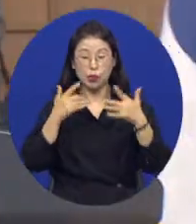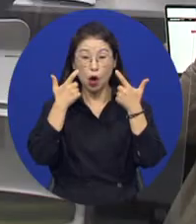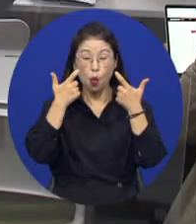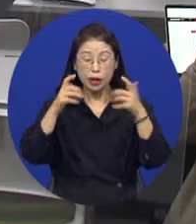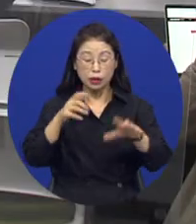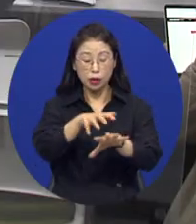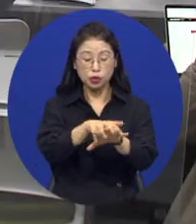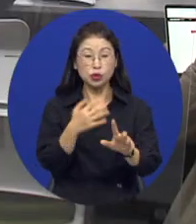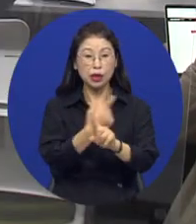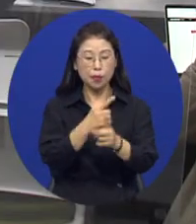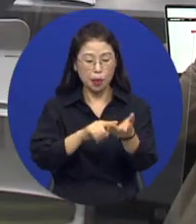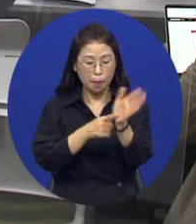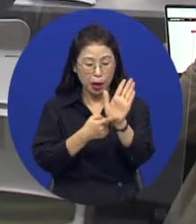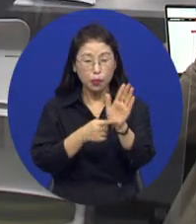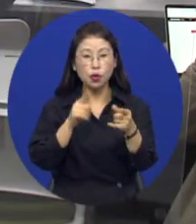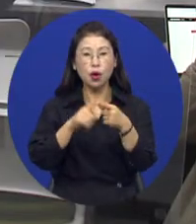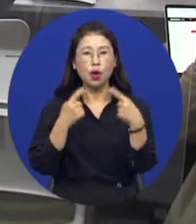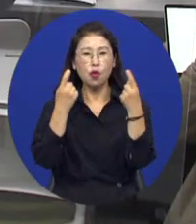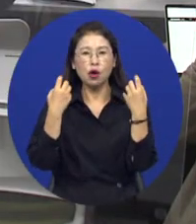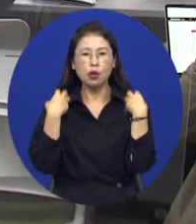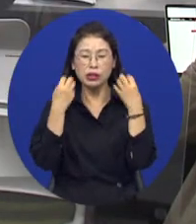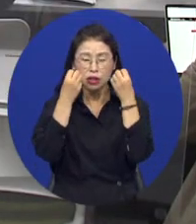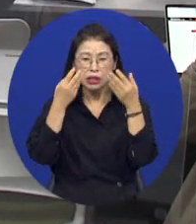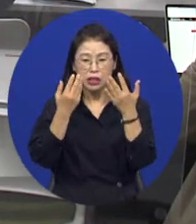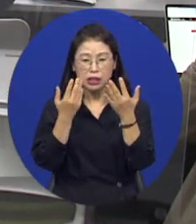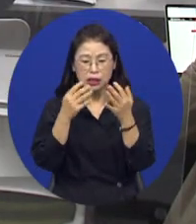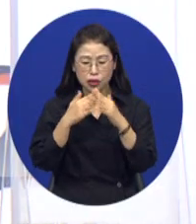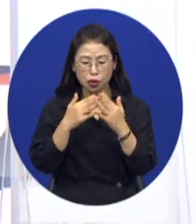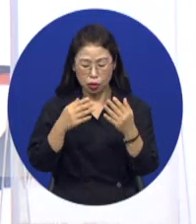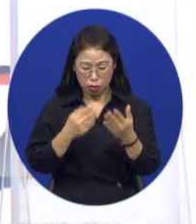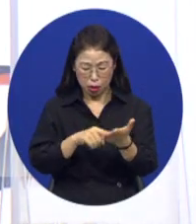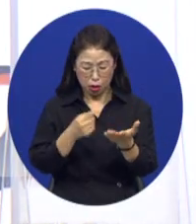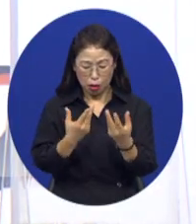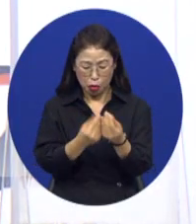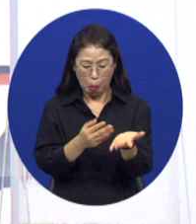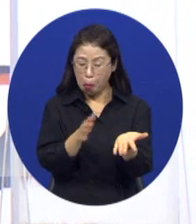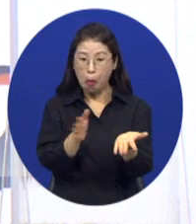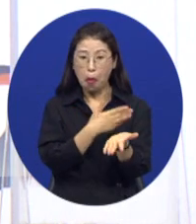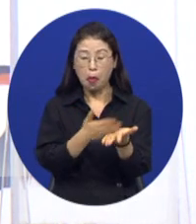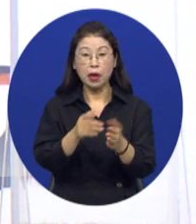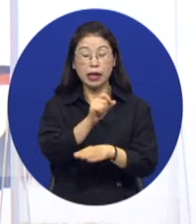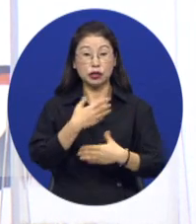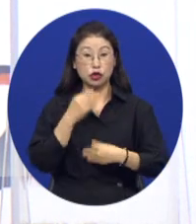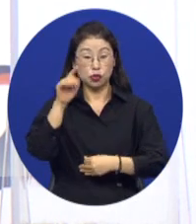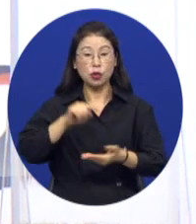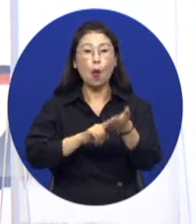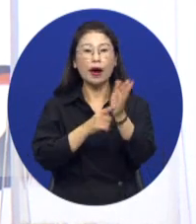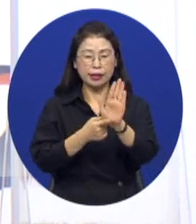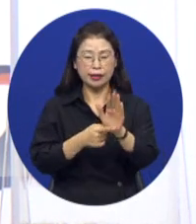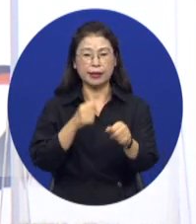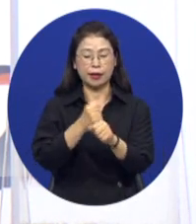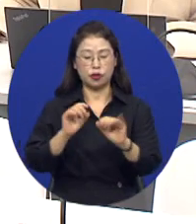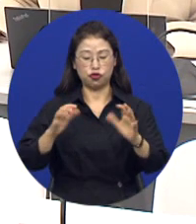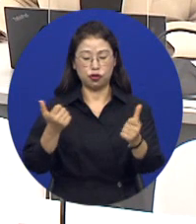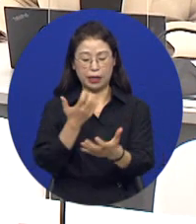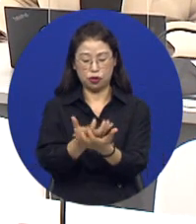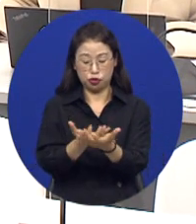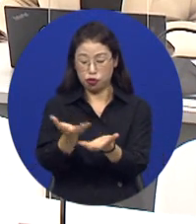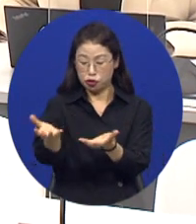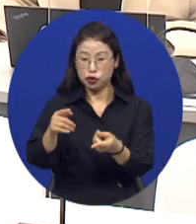조직 개편안에는 관광청 신설 자체가 빠졌습니다. 행정안전부가 확정해 국회에 제출한